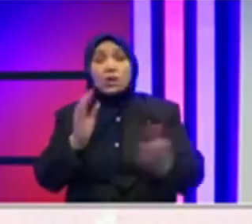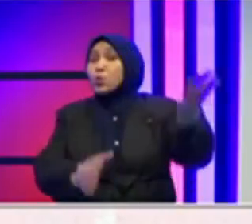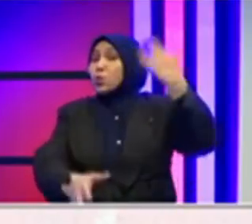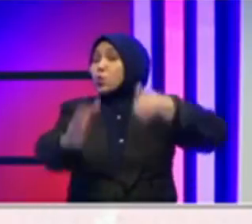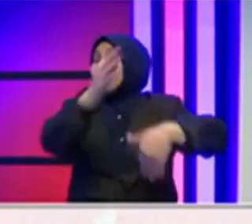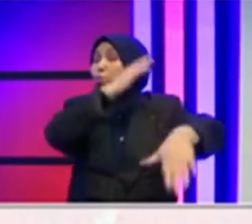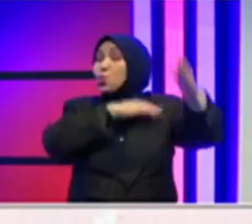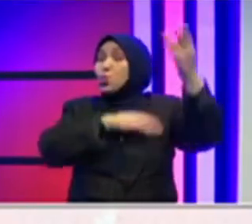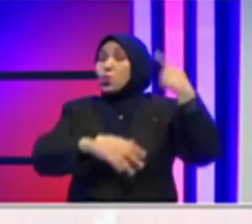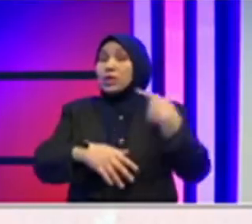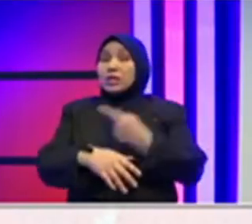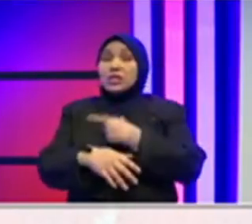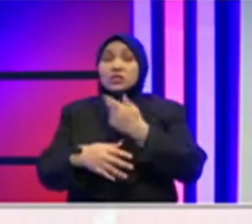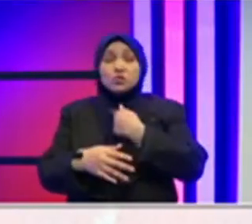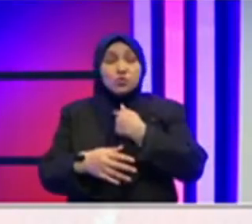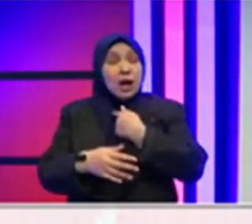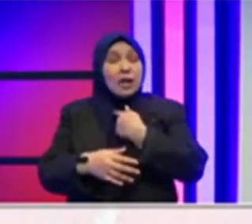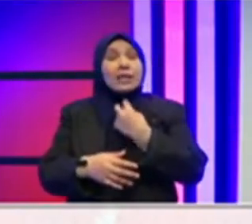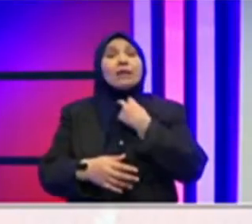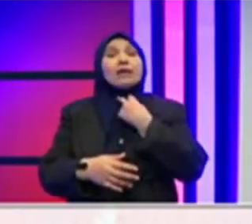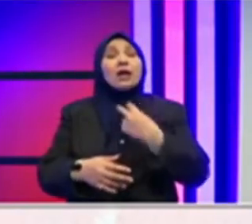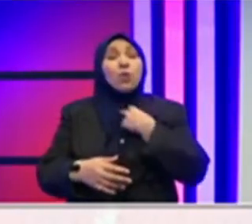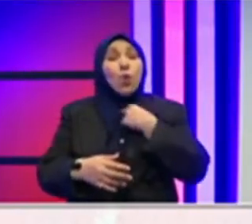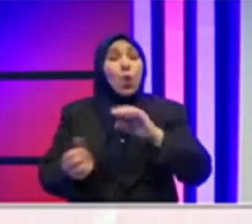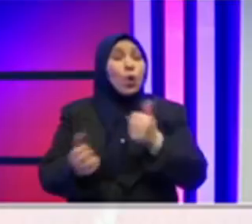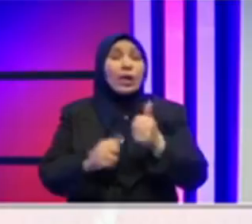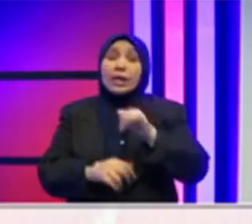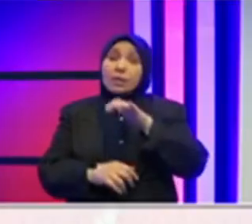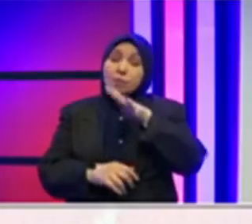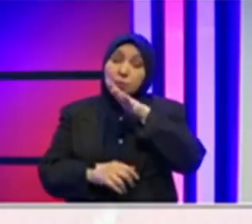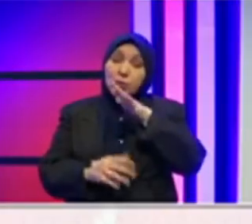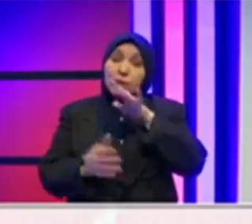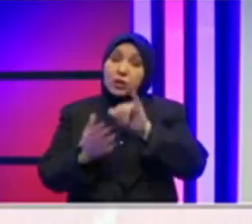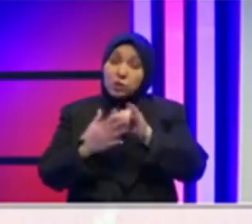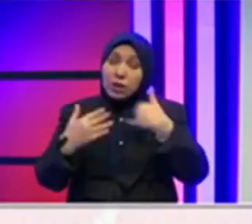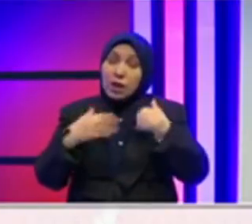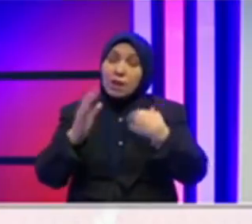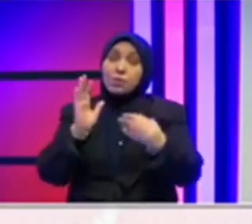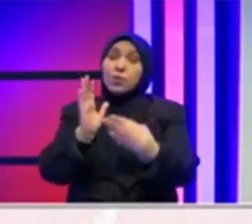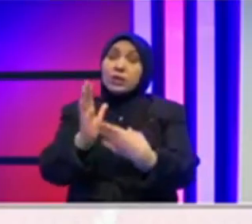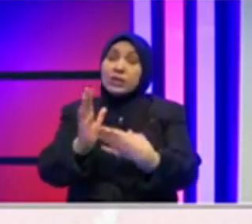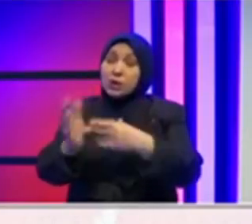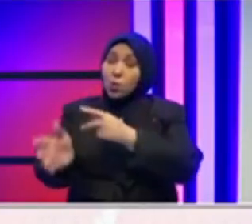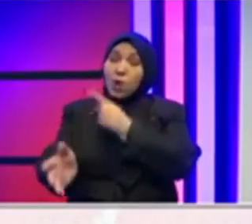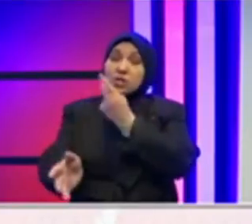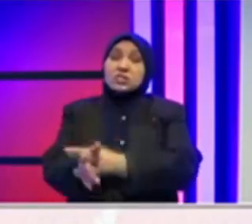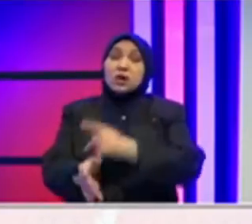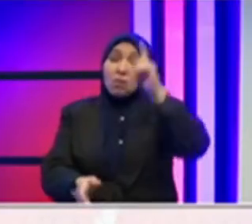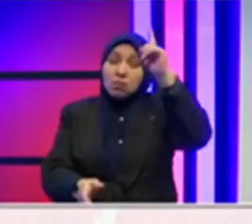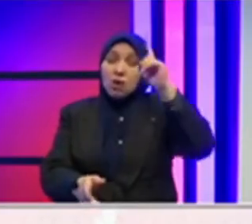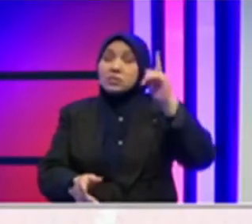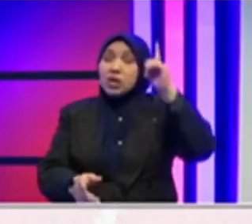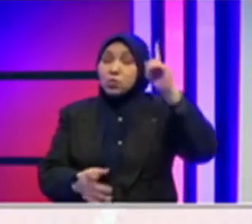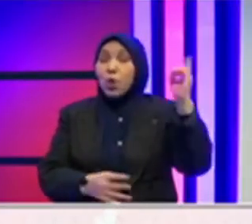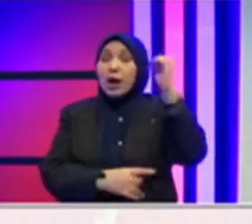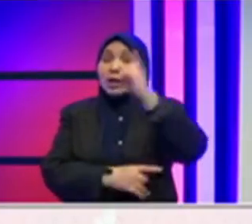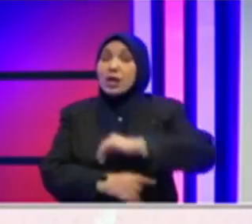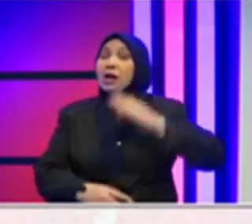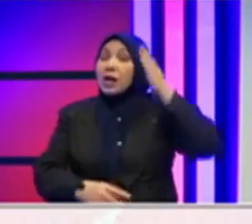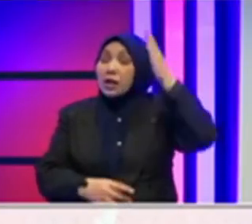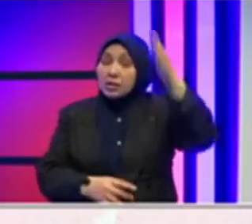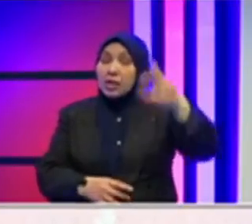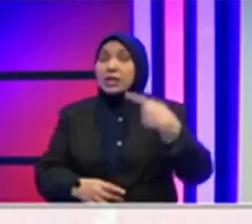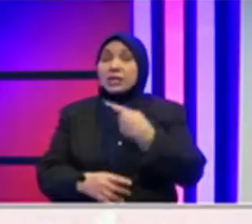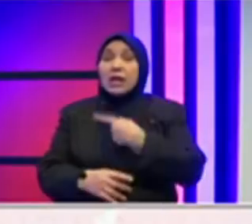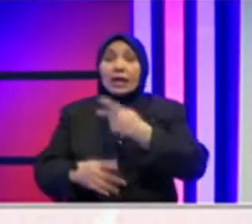sudah dikandung oleh ibu, itu adalah bukti kekuasaan Allah. Suatu hari nanti kita akan dikandung